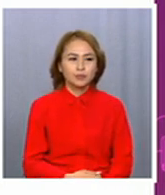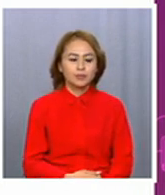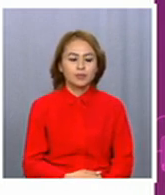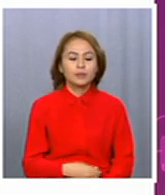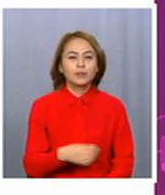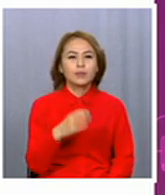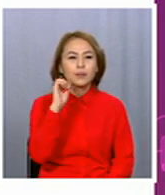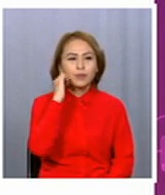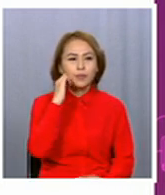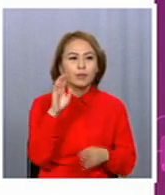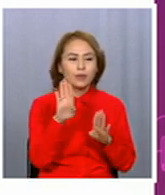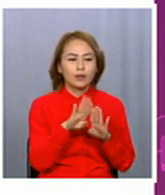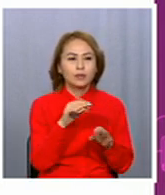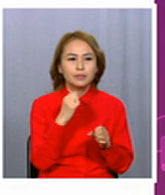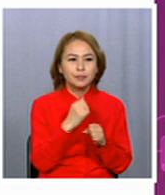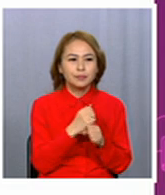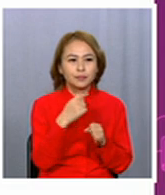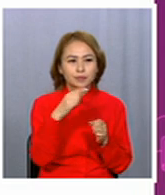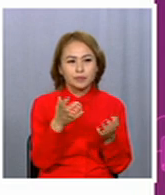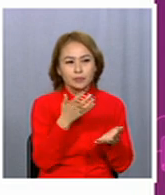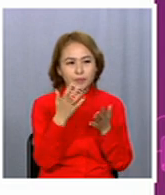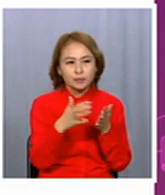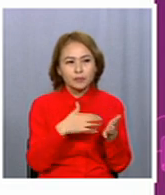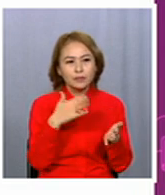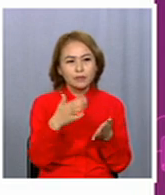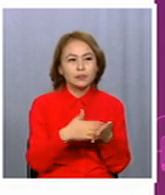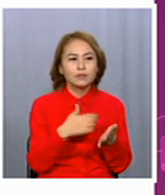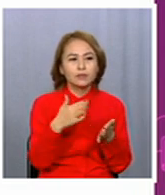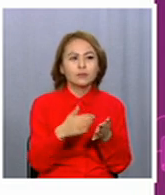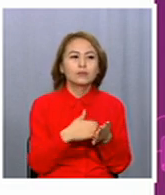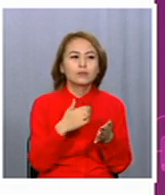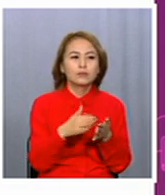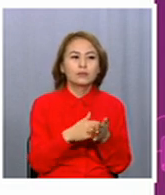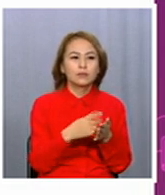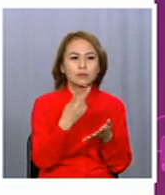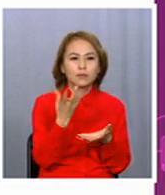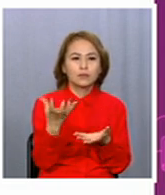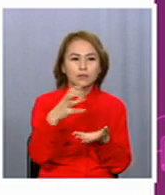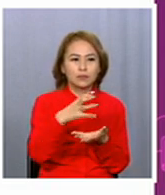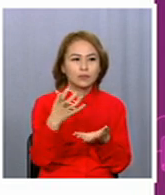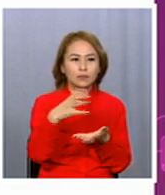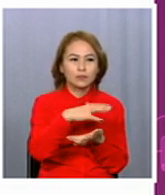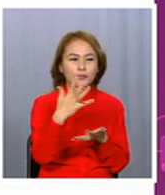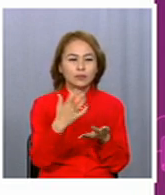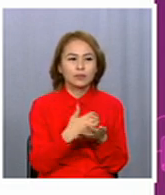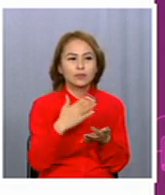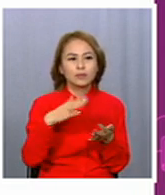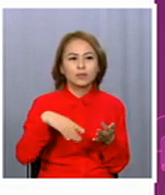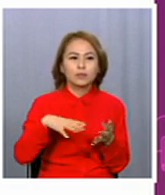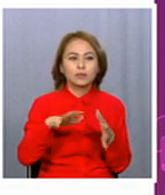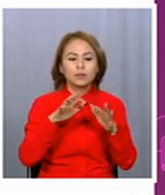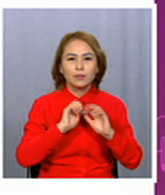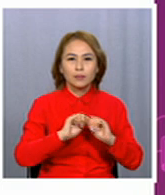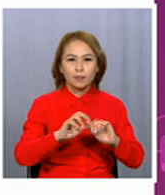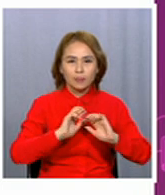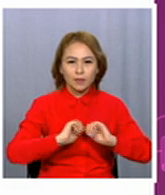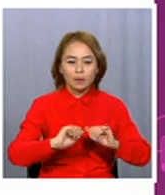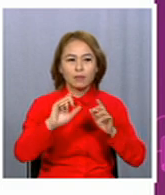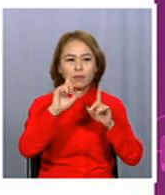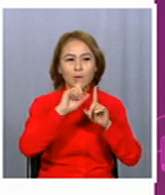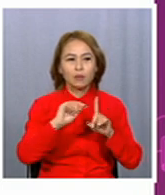Кемпір солай істейді. Қап түбін қырып, екі ос ұн табады. Содан қамыр